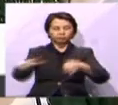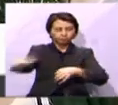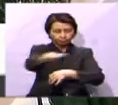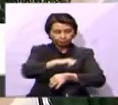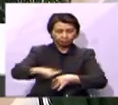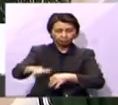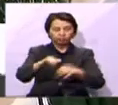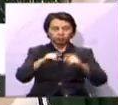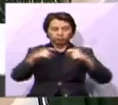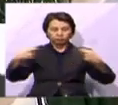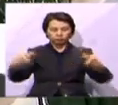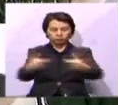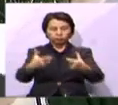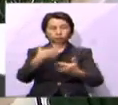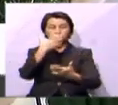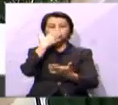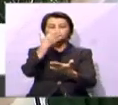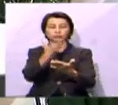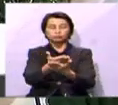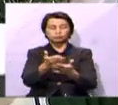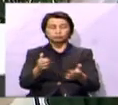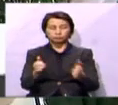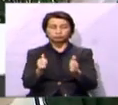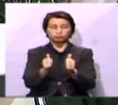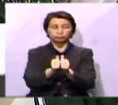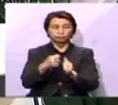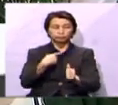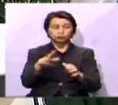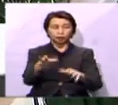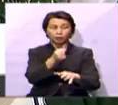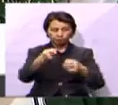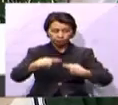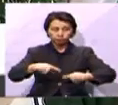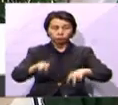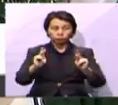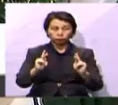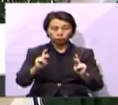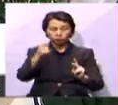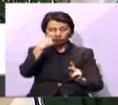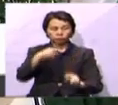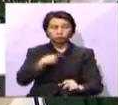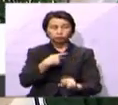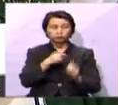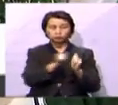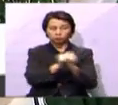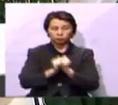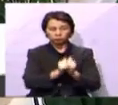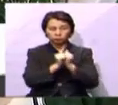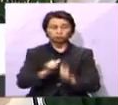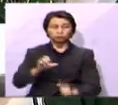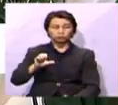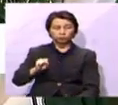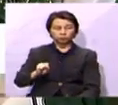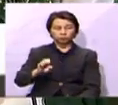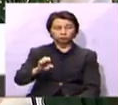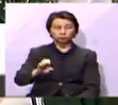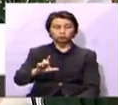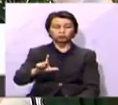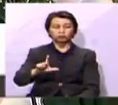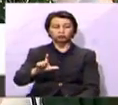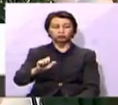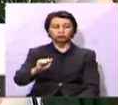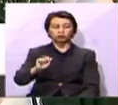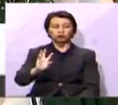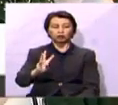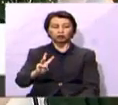satu kumpulan yang sangat baik. Bersama-sama kita mengambil kesempatan untuk kita bersama-sama berselawat, di mana selawat